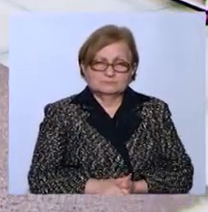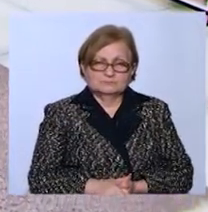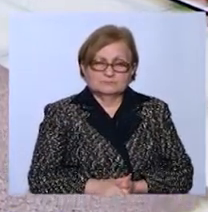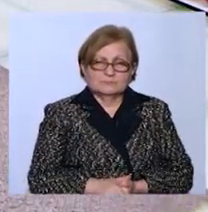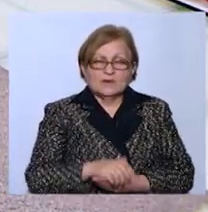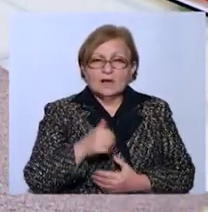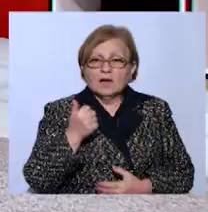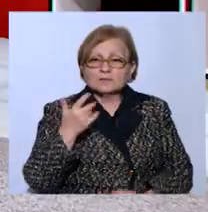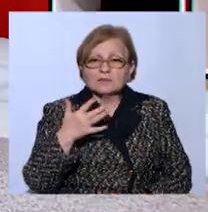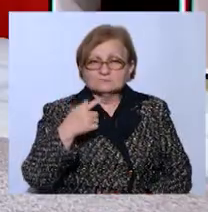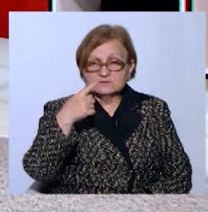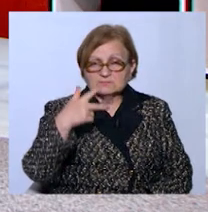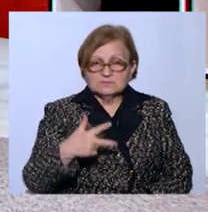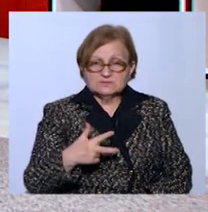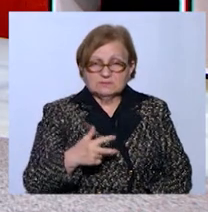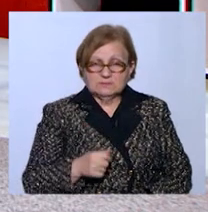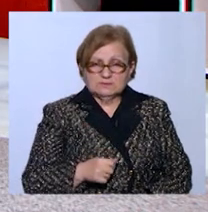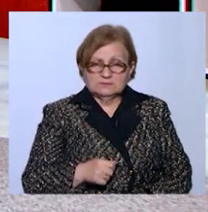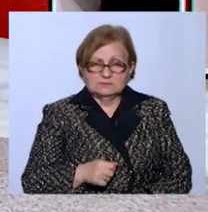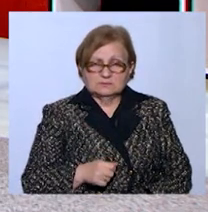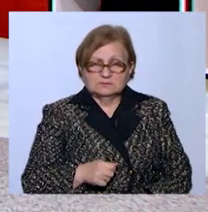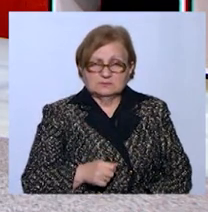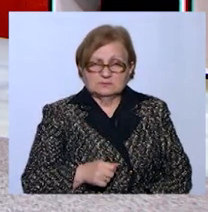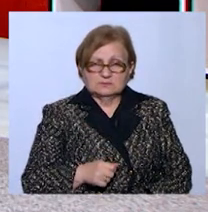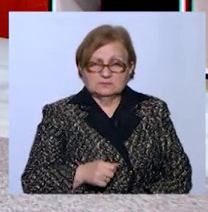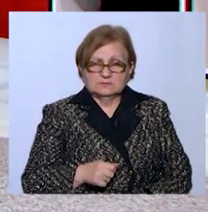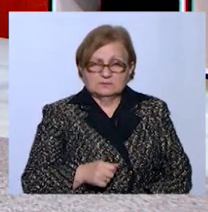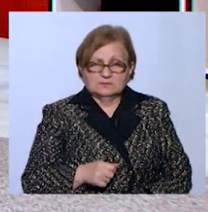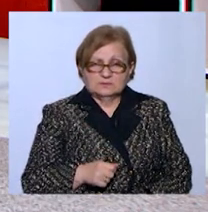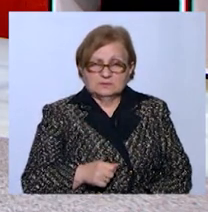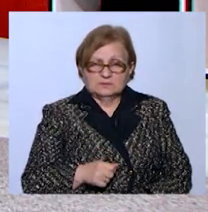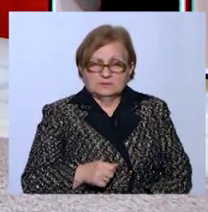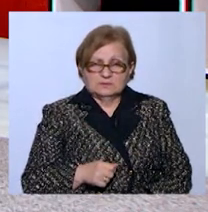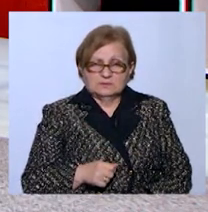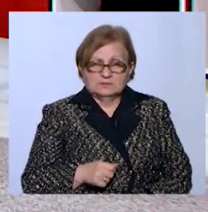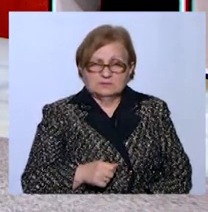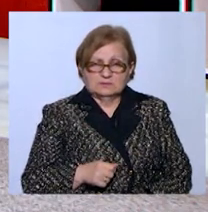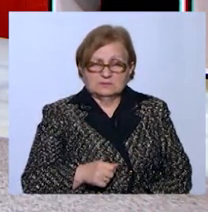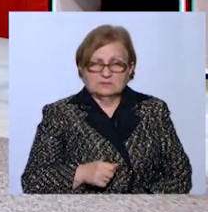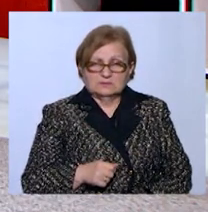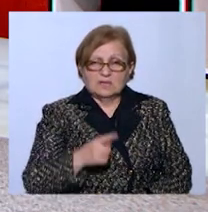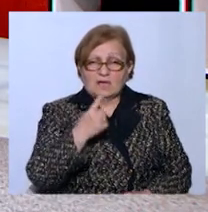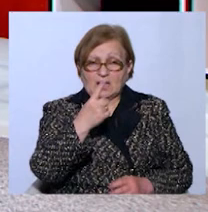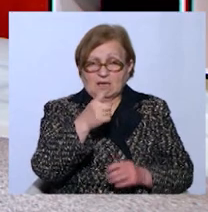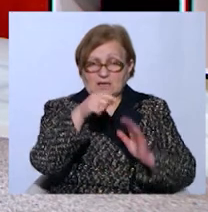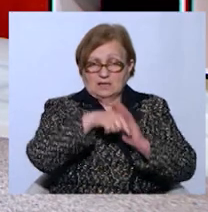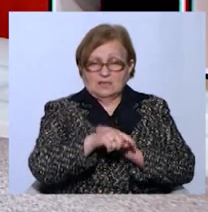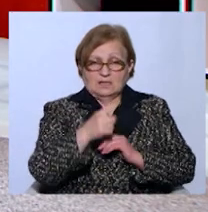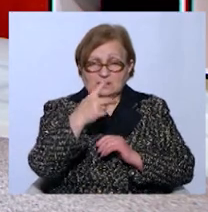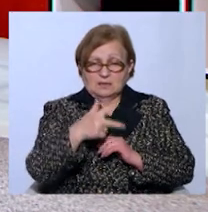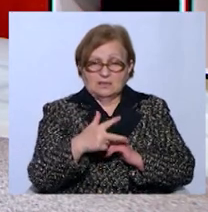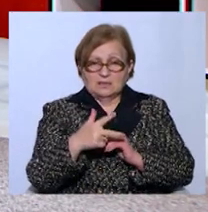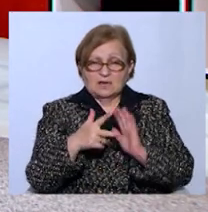რამდენი მესამედია? 1, 2, 3 და 3 რამდენჯერ? 1, 2, 3, 4, 5, 6, 8.